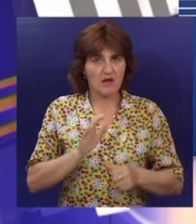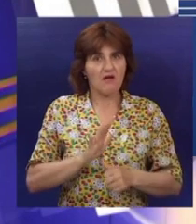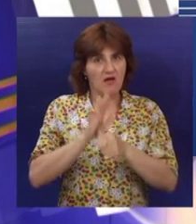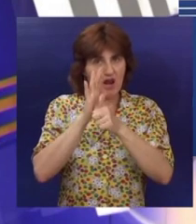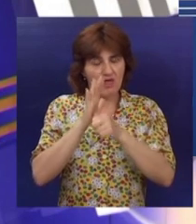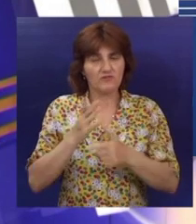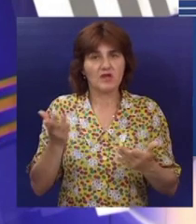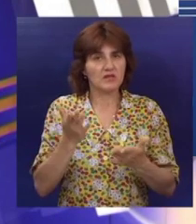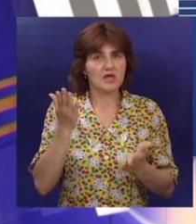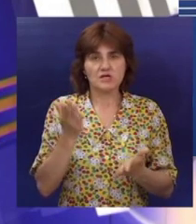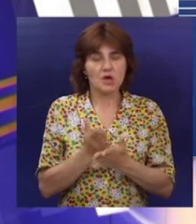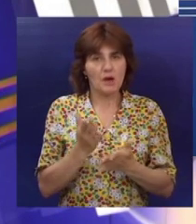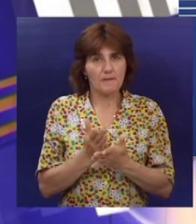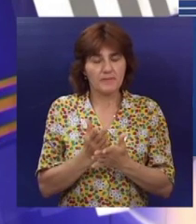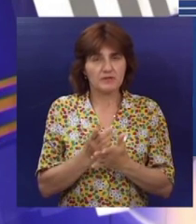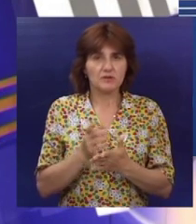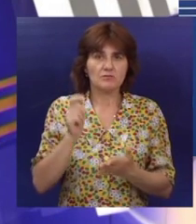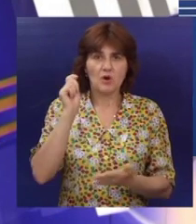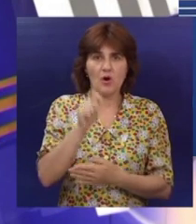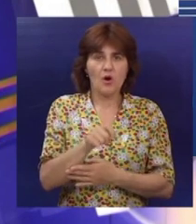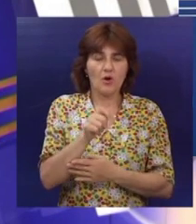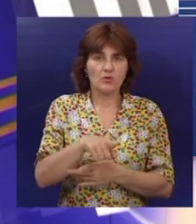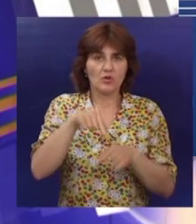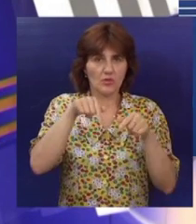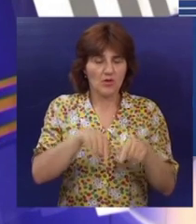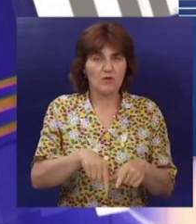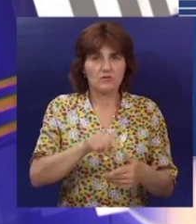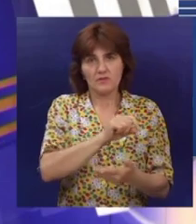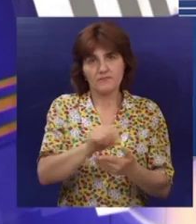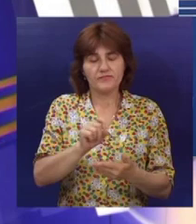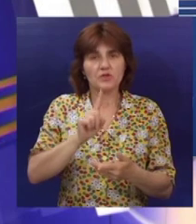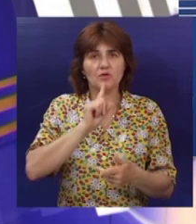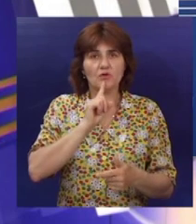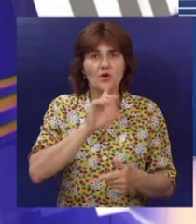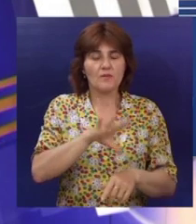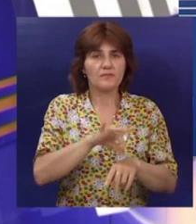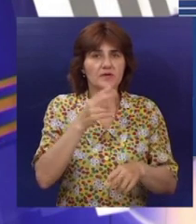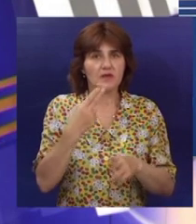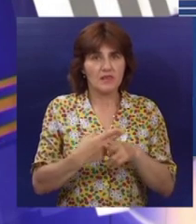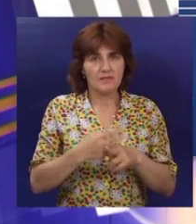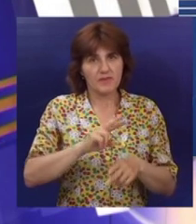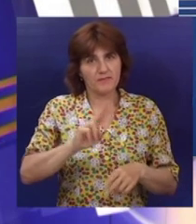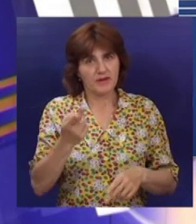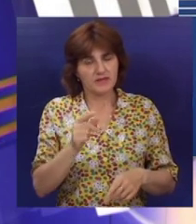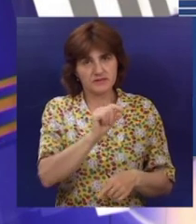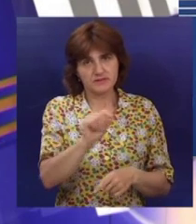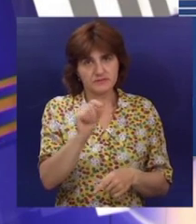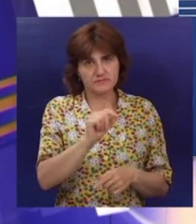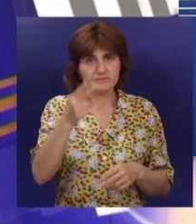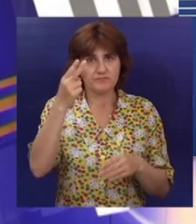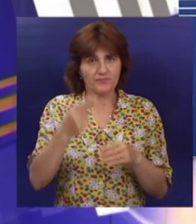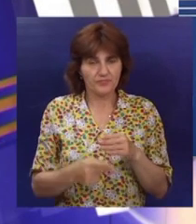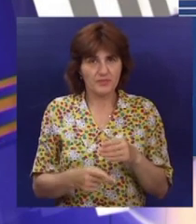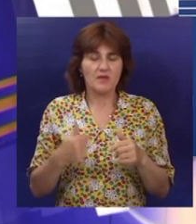sednica glavnog odbora stranke gde će biti odlučeno vezano za njihovo imenovanje odluka glavnog odbora, znači imaćemo i